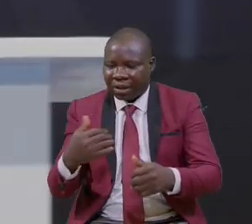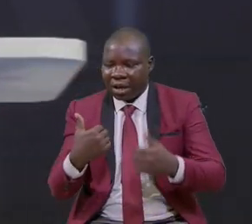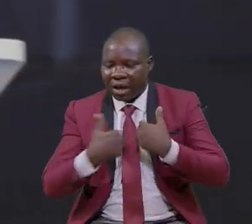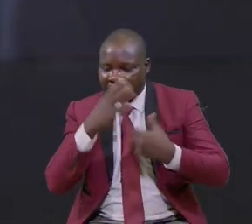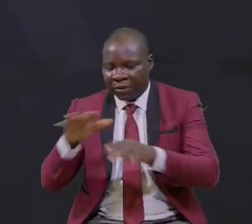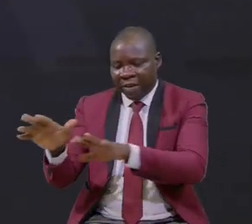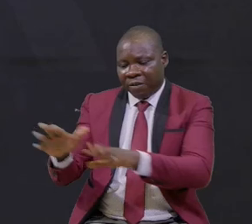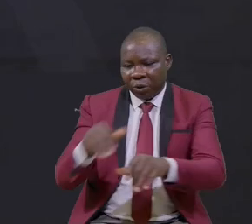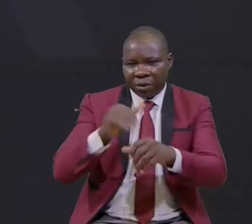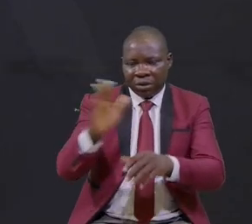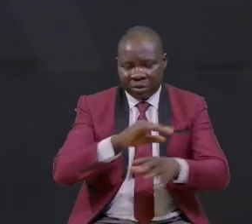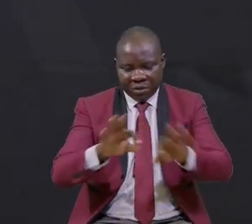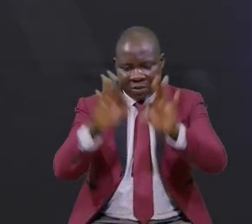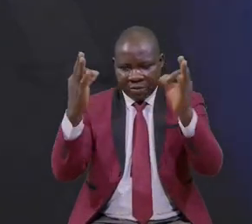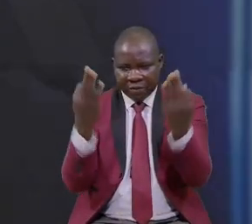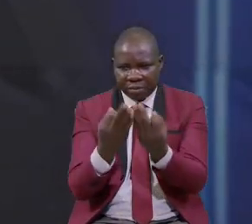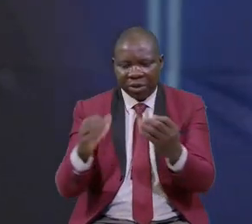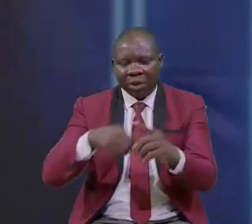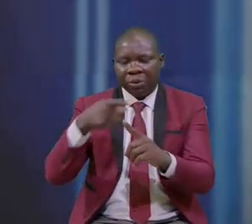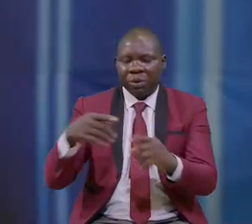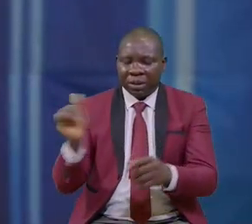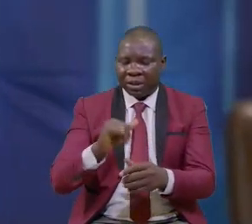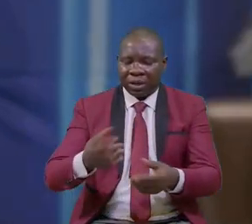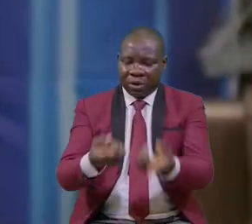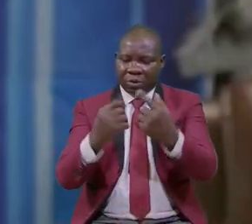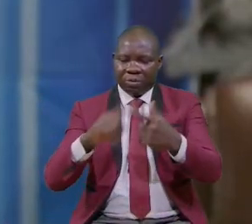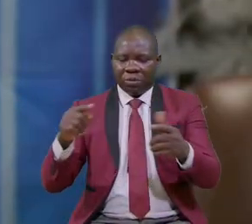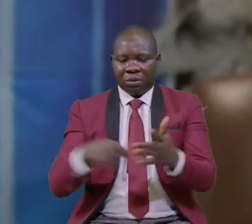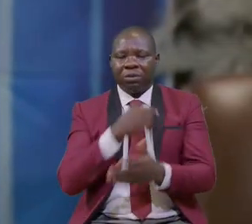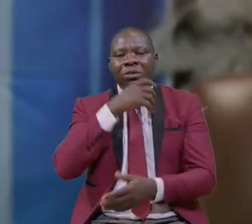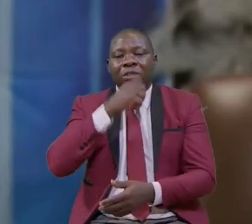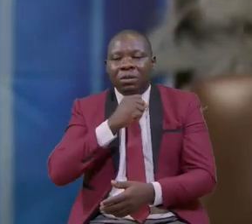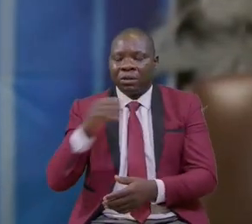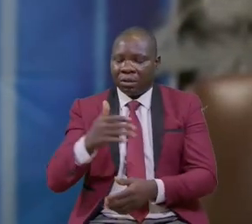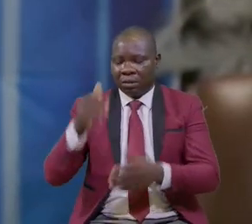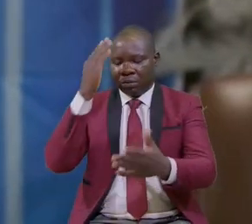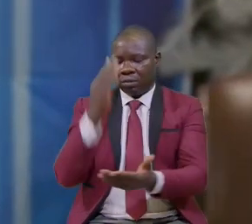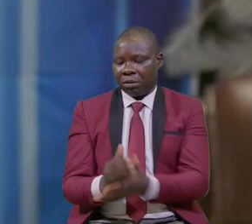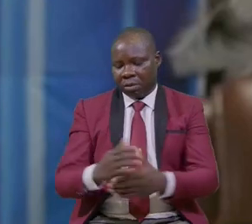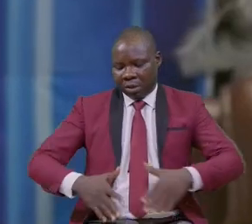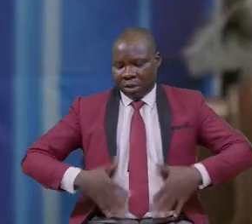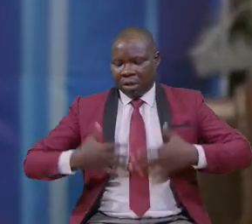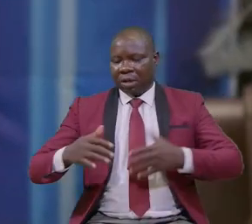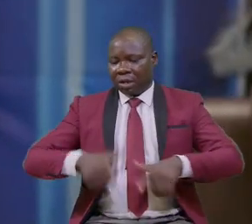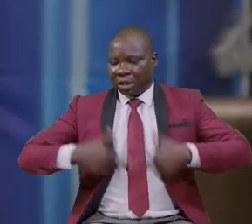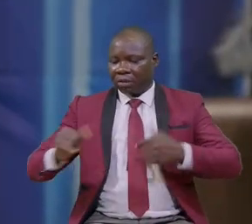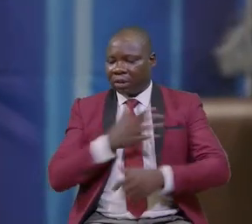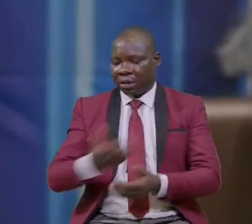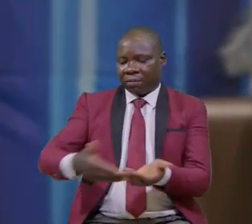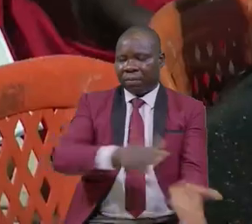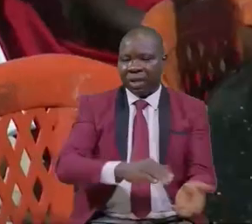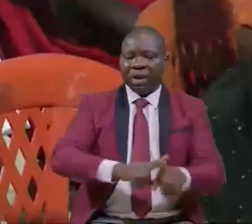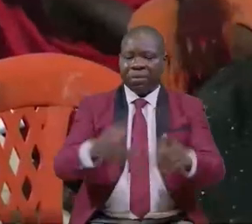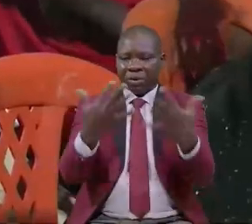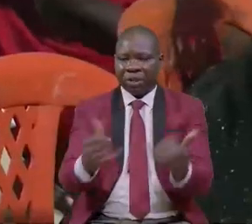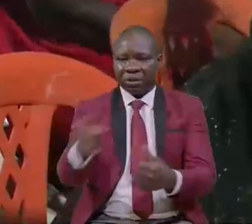famille. Et quand ils vont atteindre cet âge, oh, ils meurent. Mais maintenant, tu as